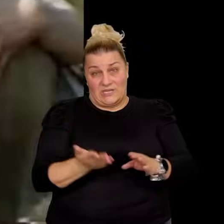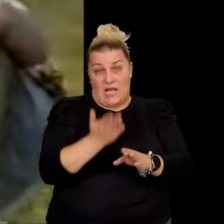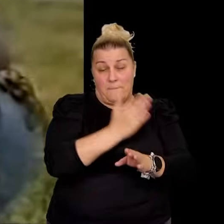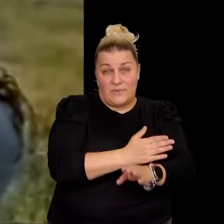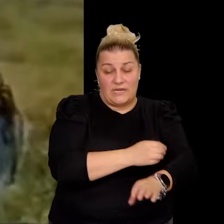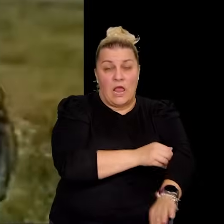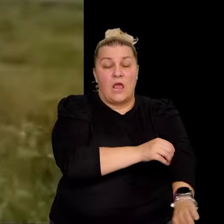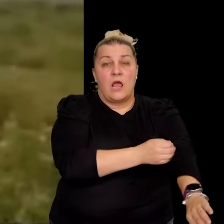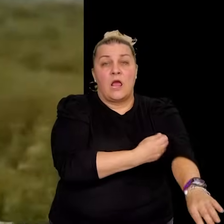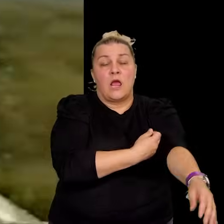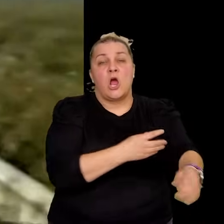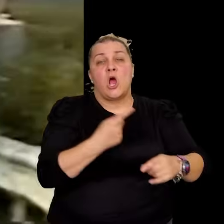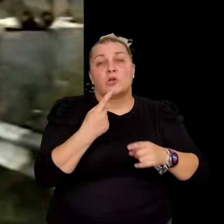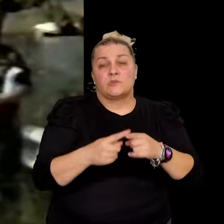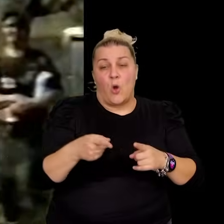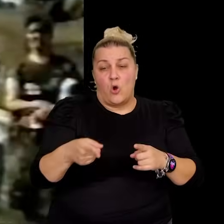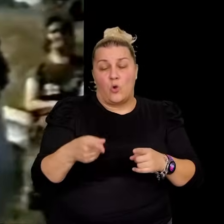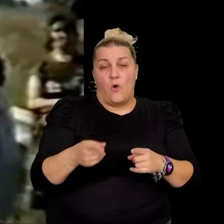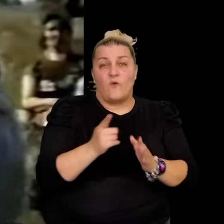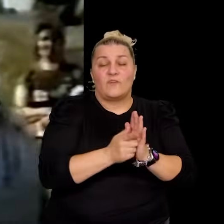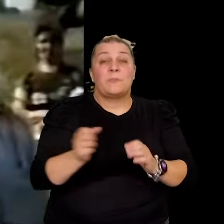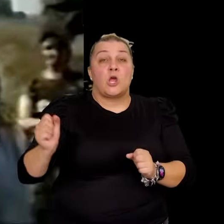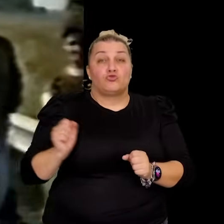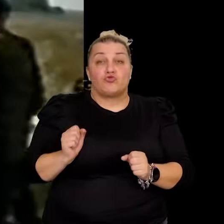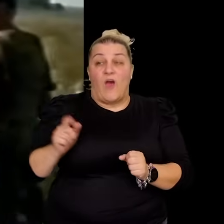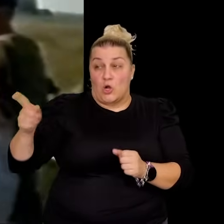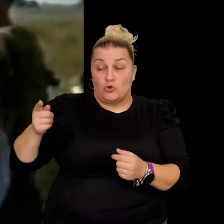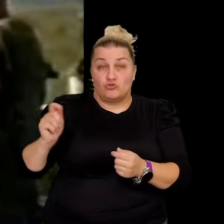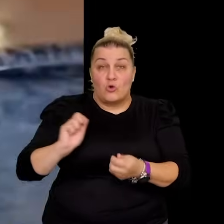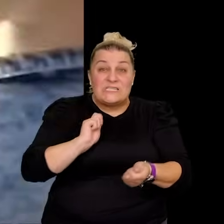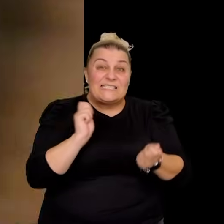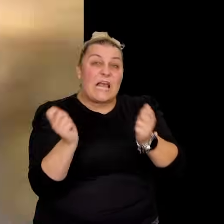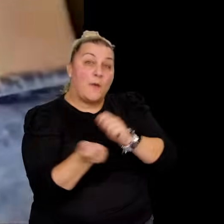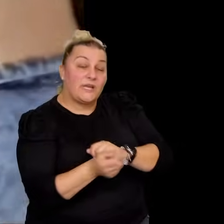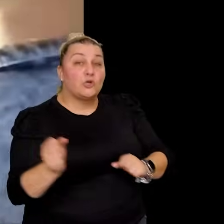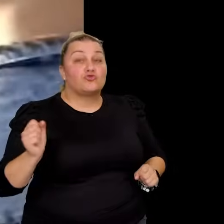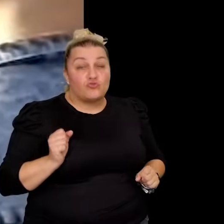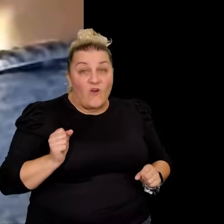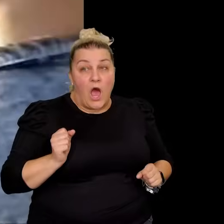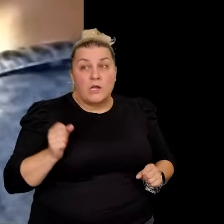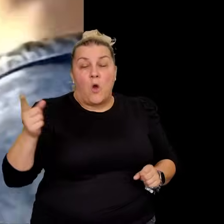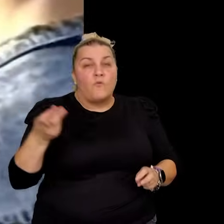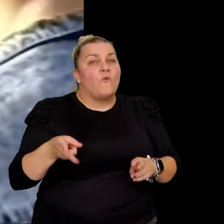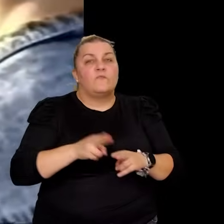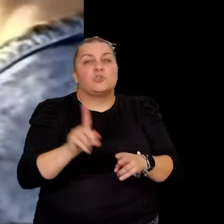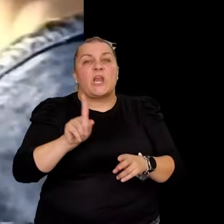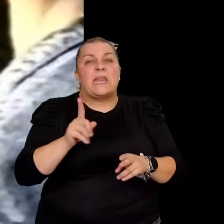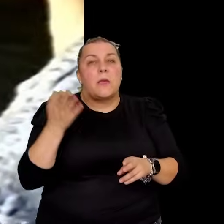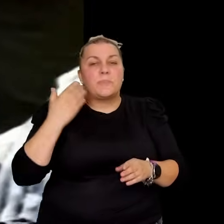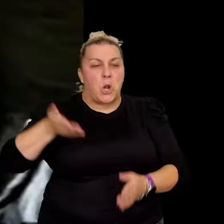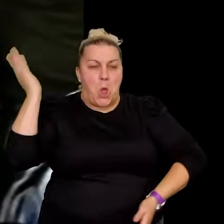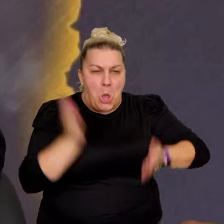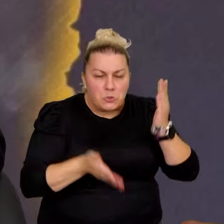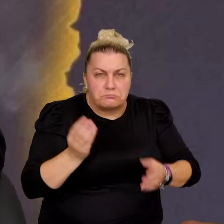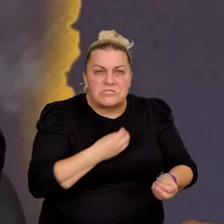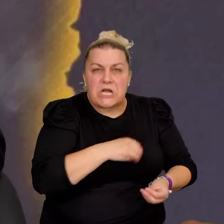jer oni su posljednji taj ešalon čuvara zamijenili i više to nije bilo nekog batinanja,